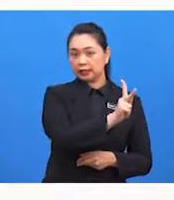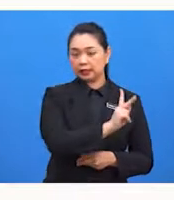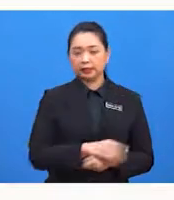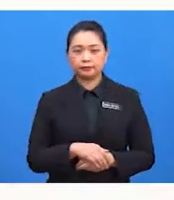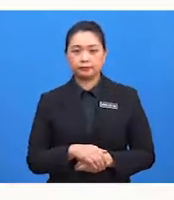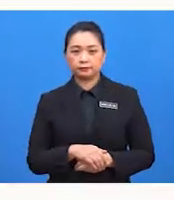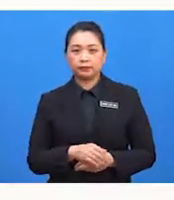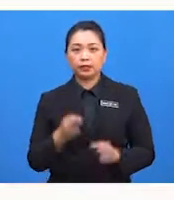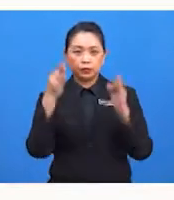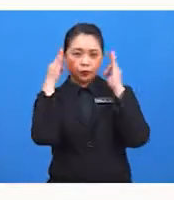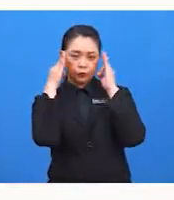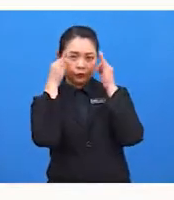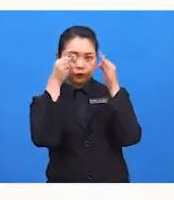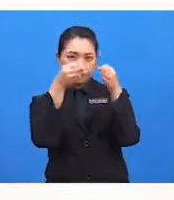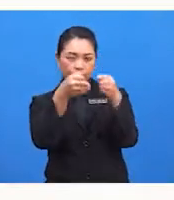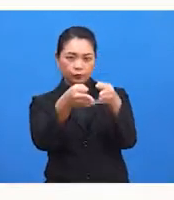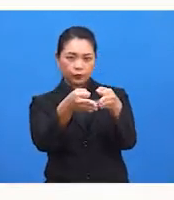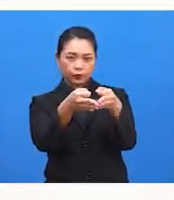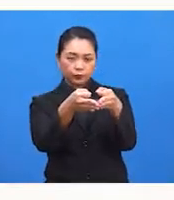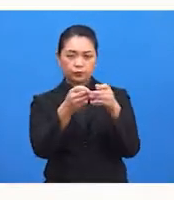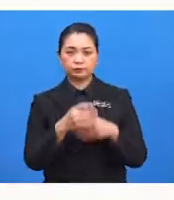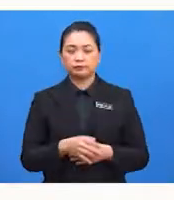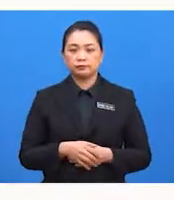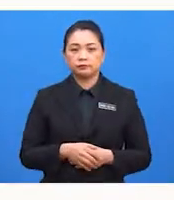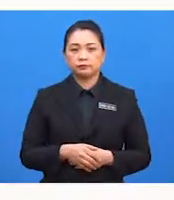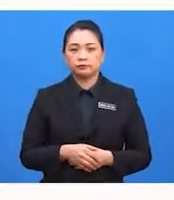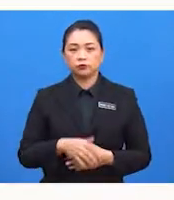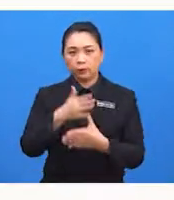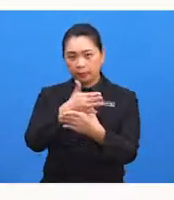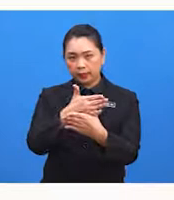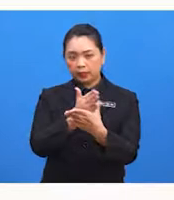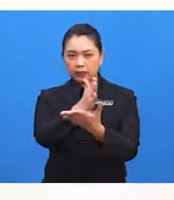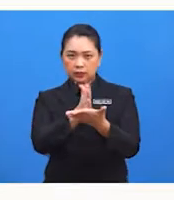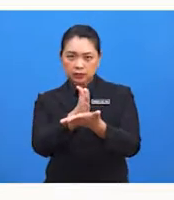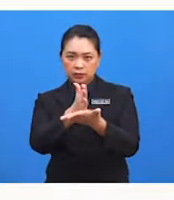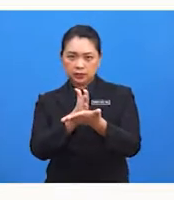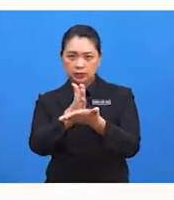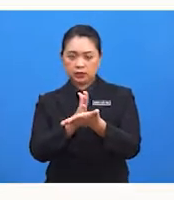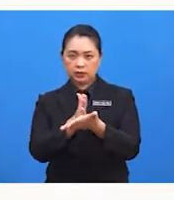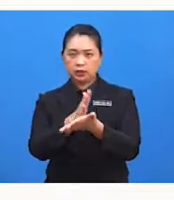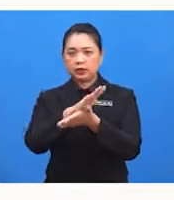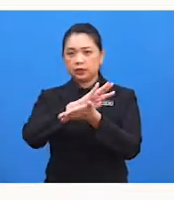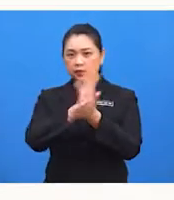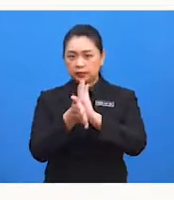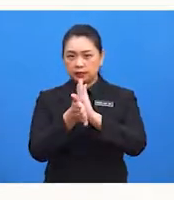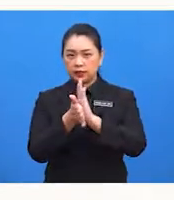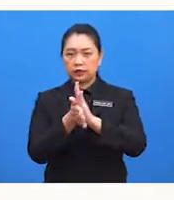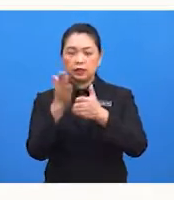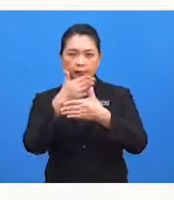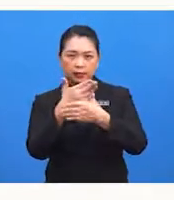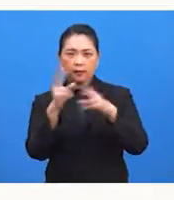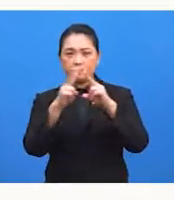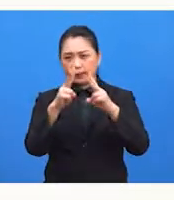Ia memfokuskan ke arah bahagian tengah yang menjadi bahagian terdekat